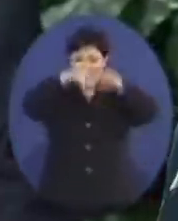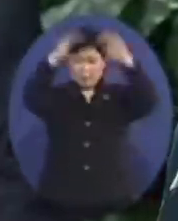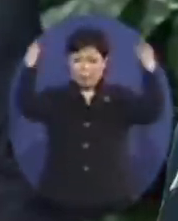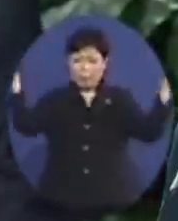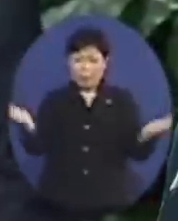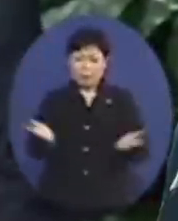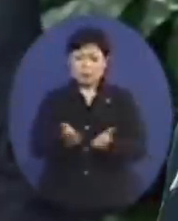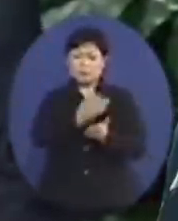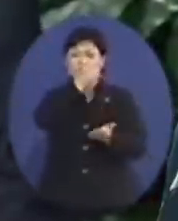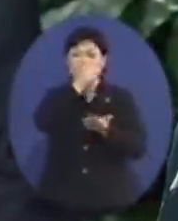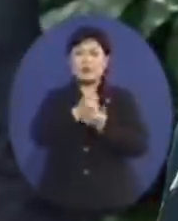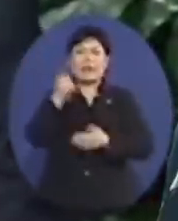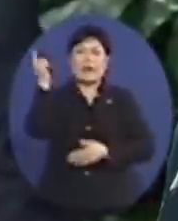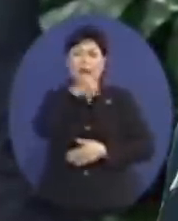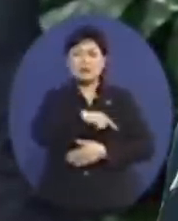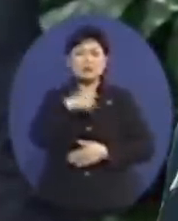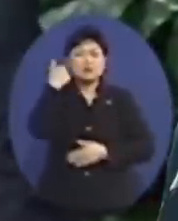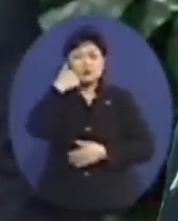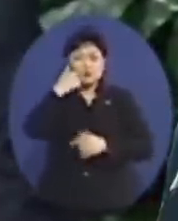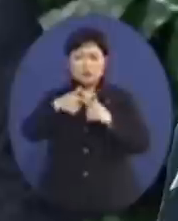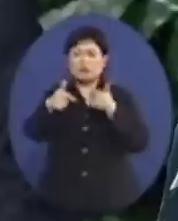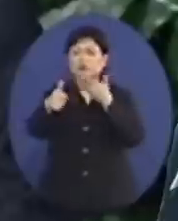모두의 죄악을 그에게 담당시켰다.